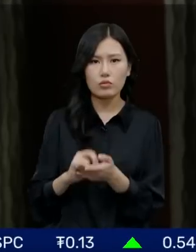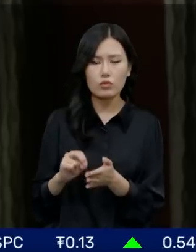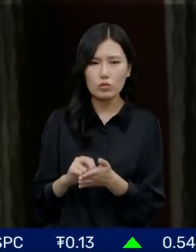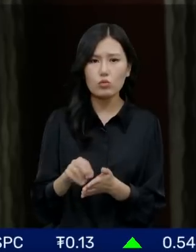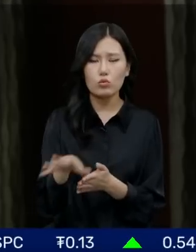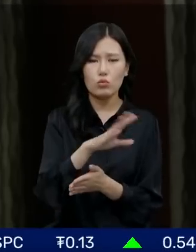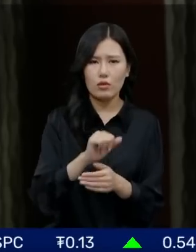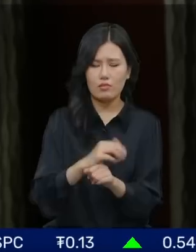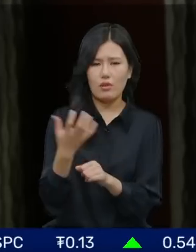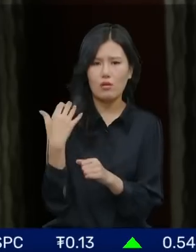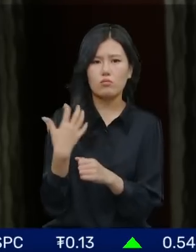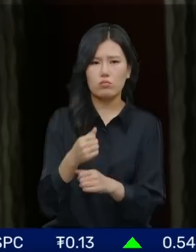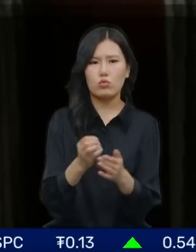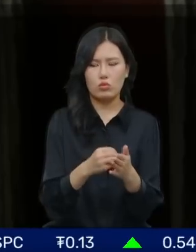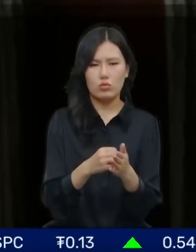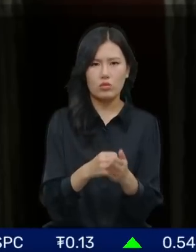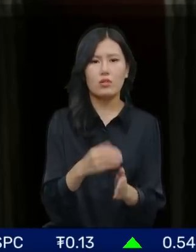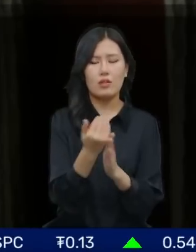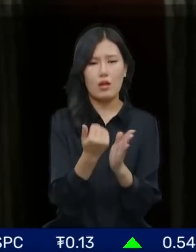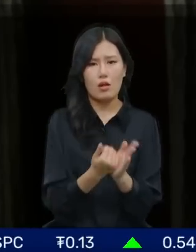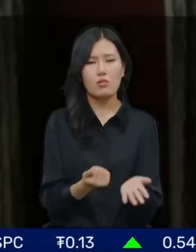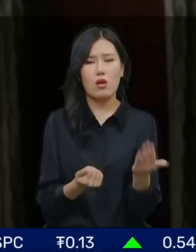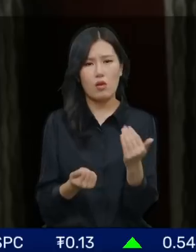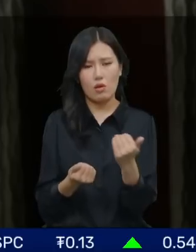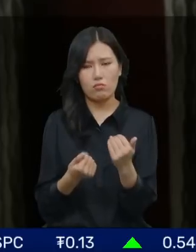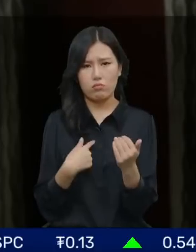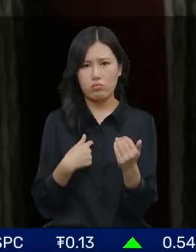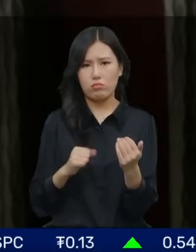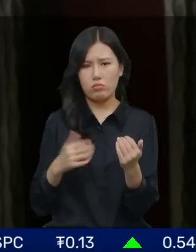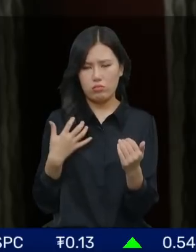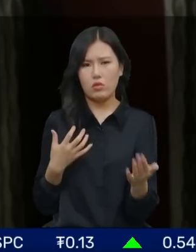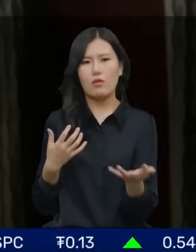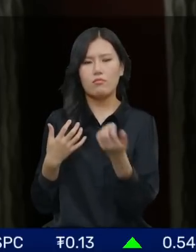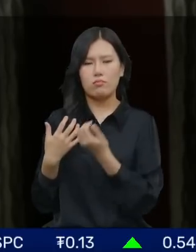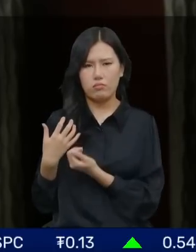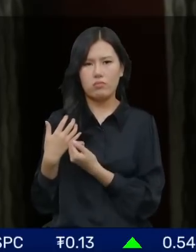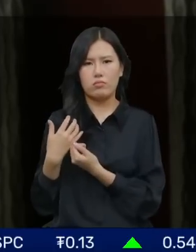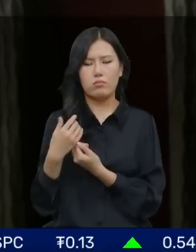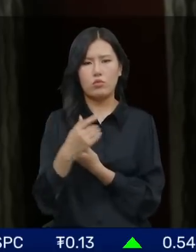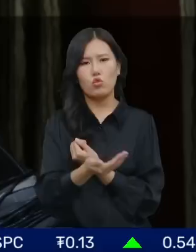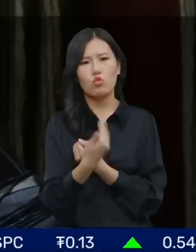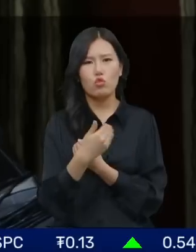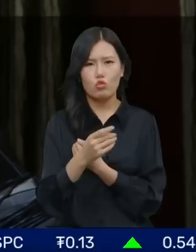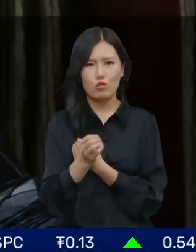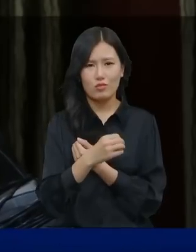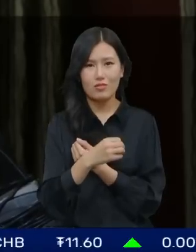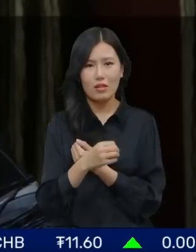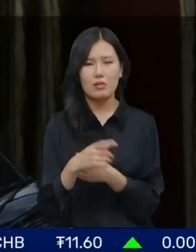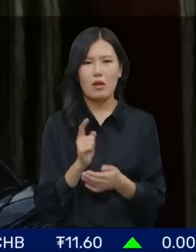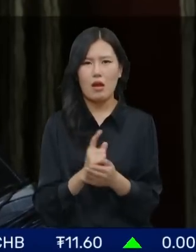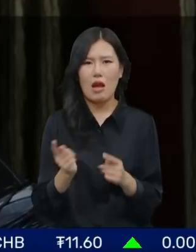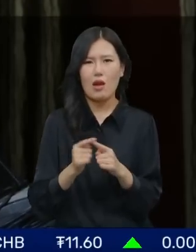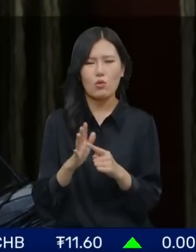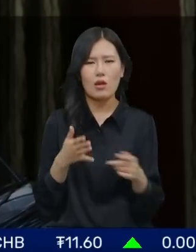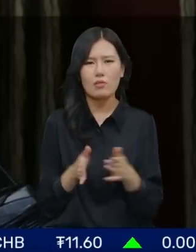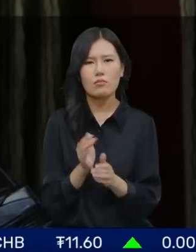нар тайлан авах үүрэгтэй, та бүхэн тайлан хургуулах үүрэгтэй. Гэхдээ авна нүгэн гэхээсээ илүү бид яаж хамтарч ажиллах юм бэ гэдэг асуудал. Тэгэхээр нэгдүгürt нь бид